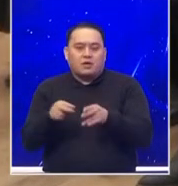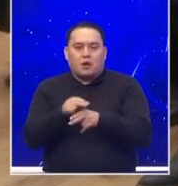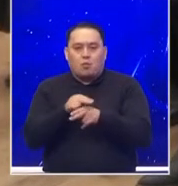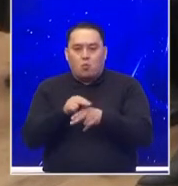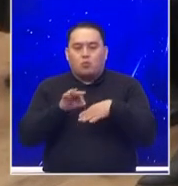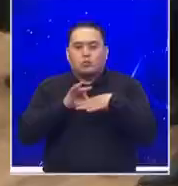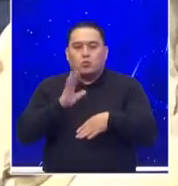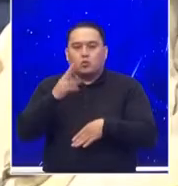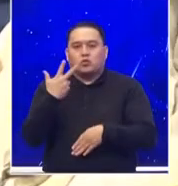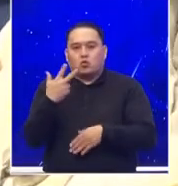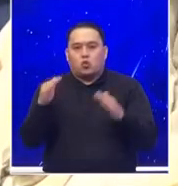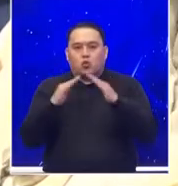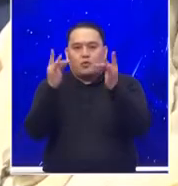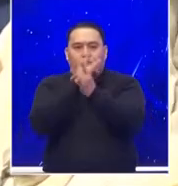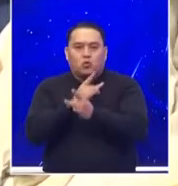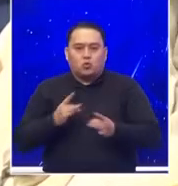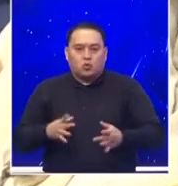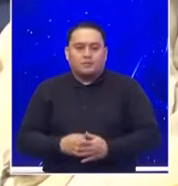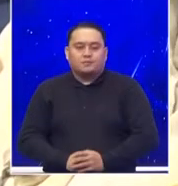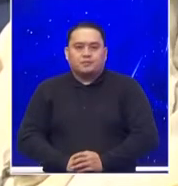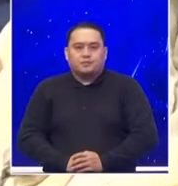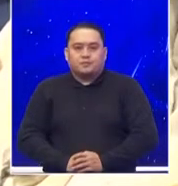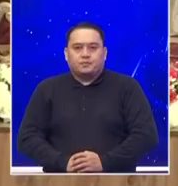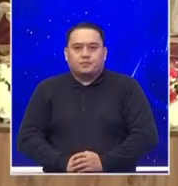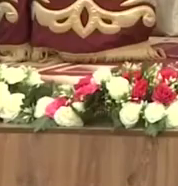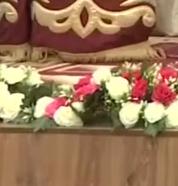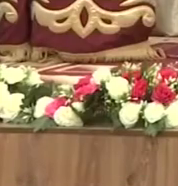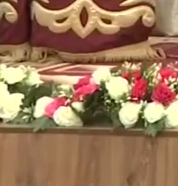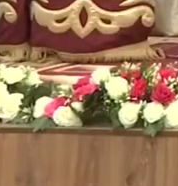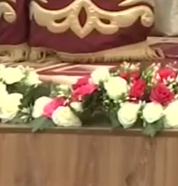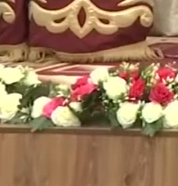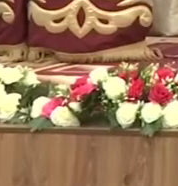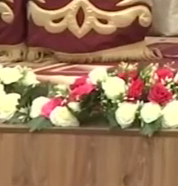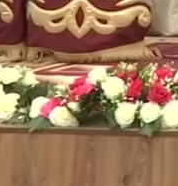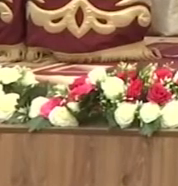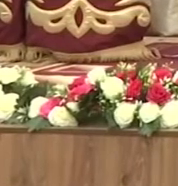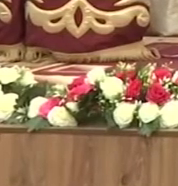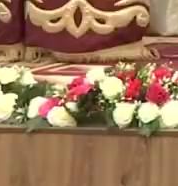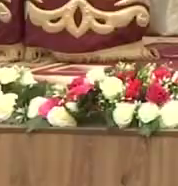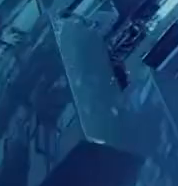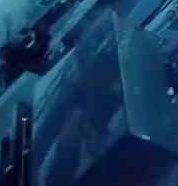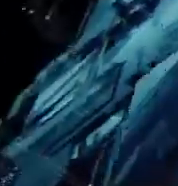ремонт еще трех домов культуры просто марал баев обоих ступай телеканал лицу